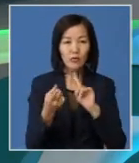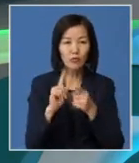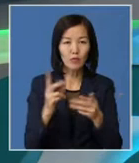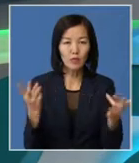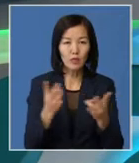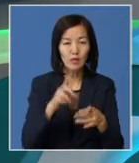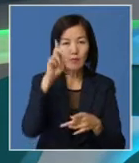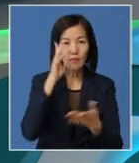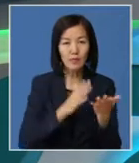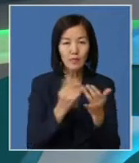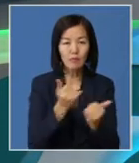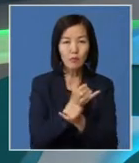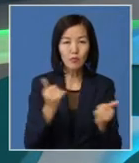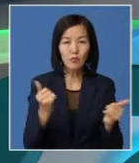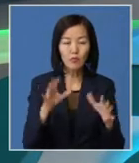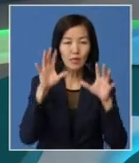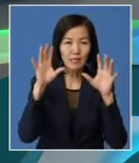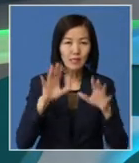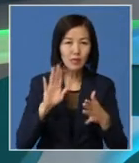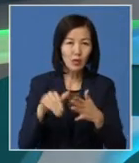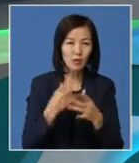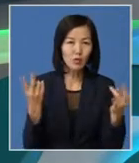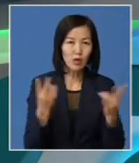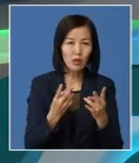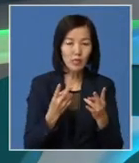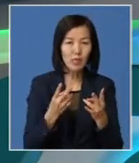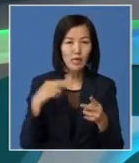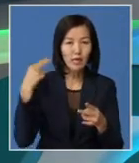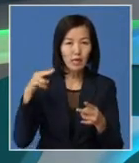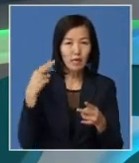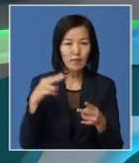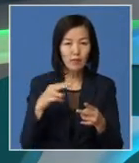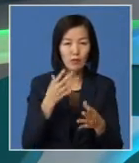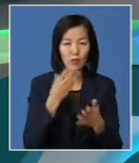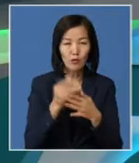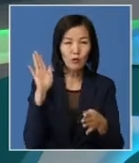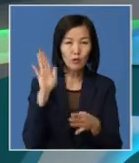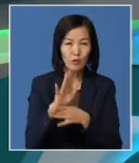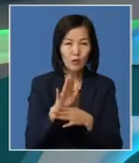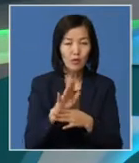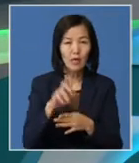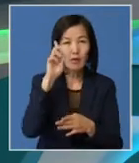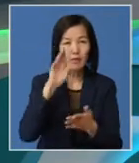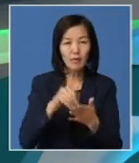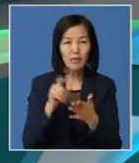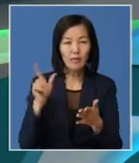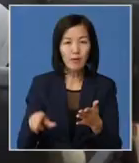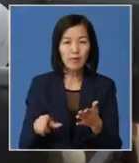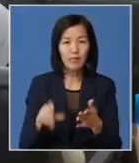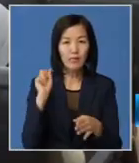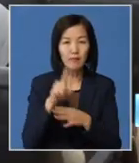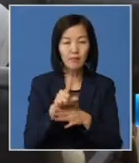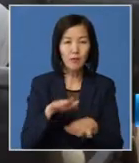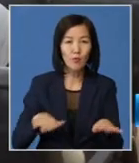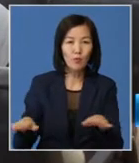өтуі тиіс. Ол үшін мемлекетті қызмет көрсету туралы заңды жаңартуға жеттеді елбасы өзінің кезекті жолдауында. Мемлекет басшысының бұл